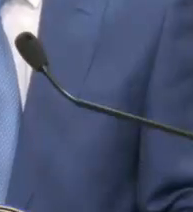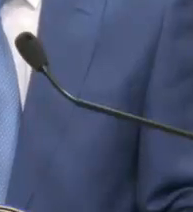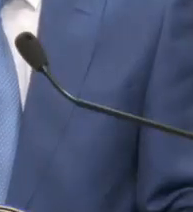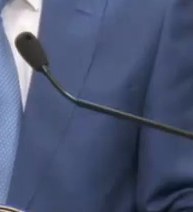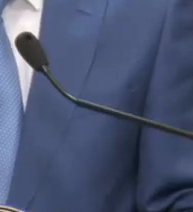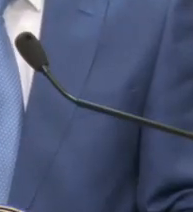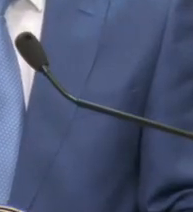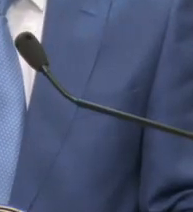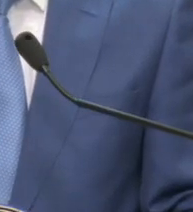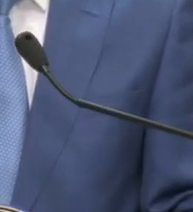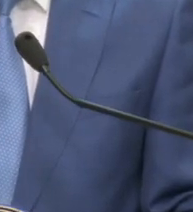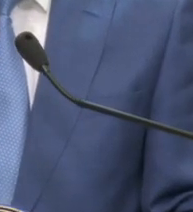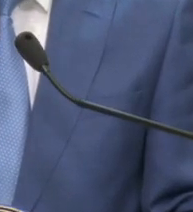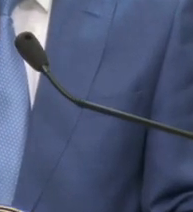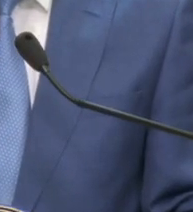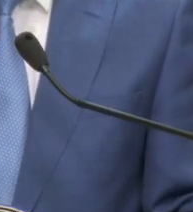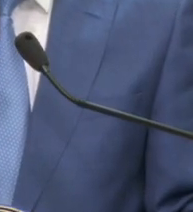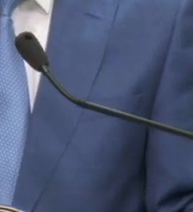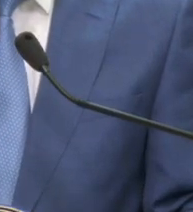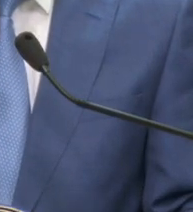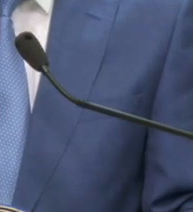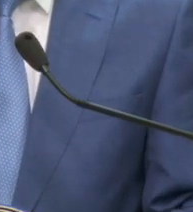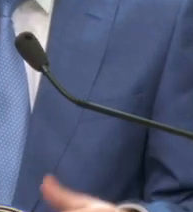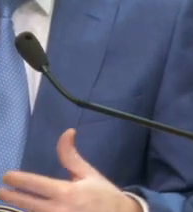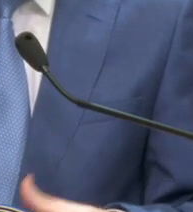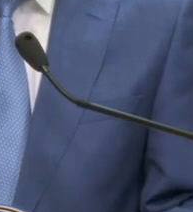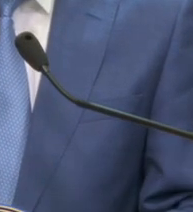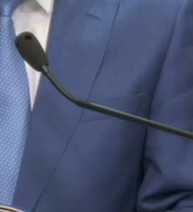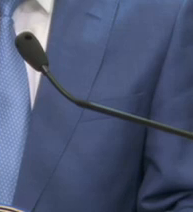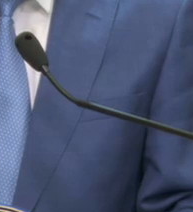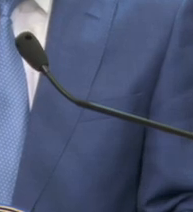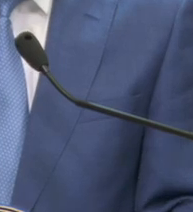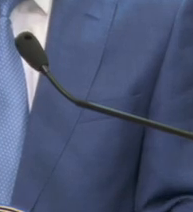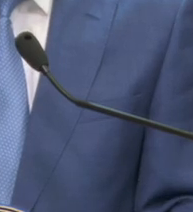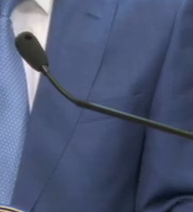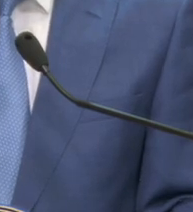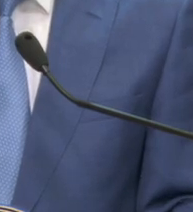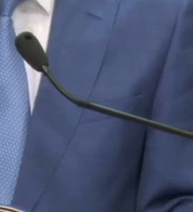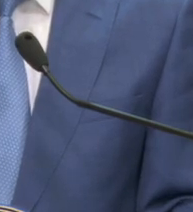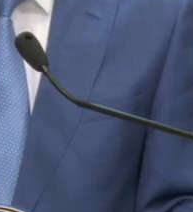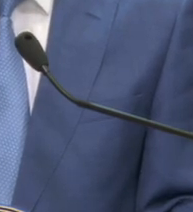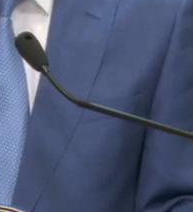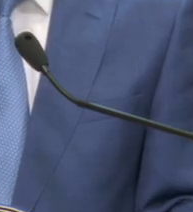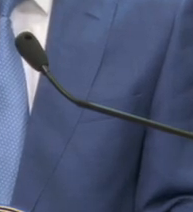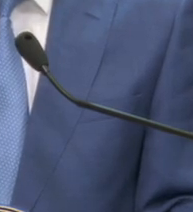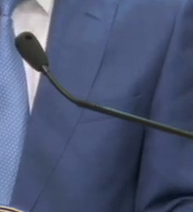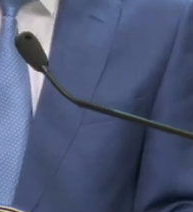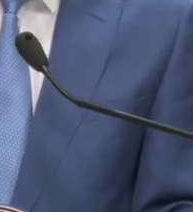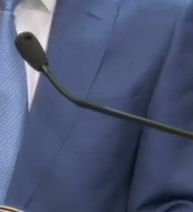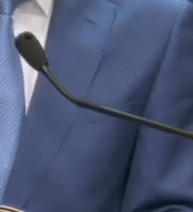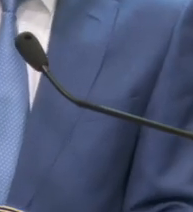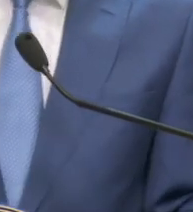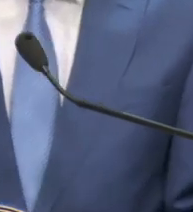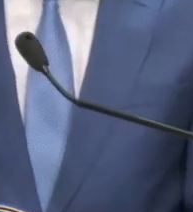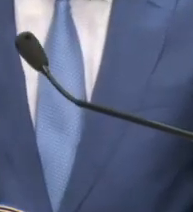Socoto și Misterul Muncii, dar din punctul meu de vedere am de prezentat două acte normative sau